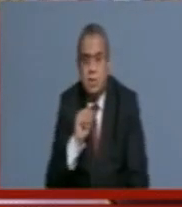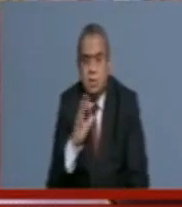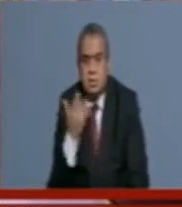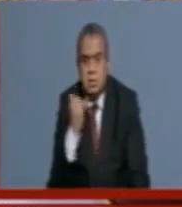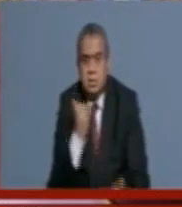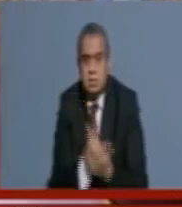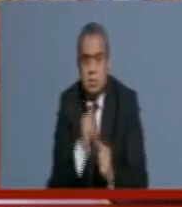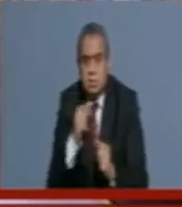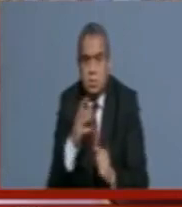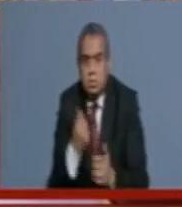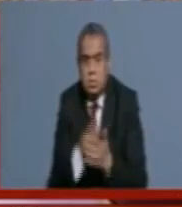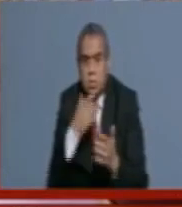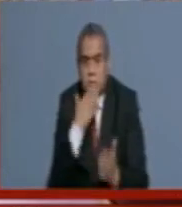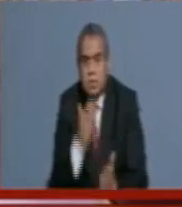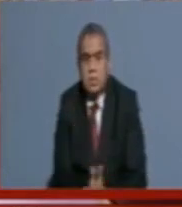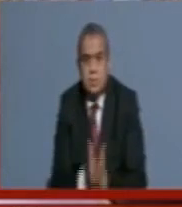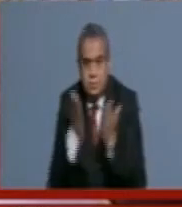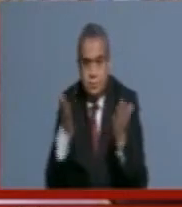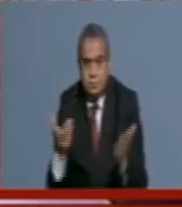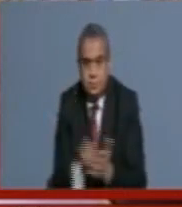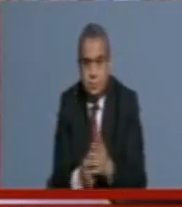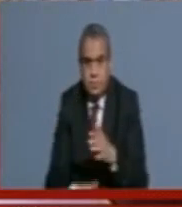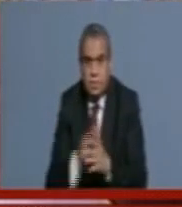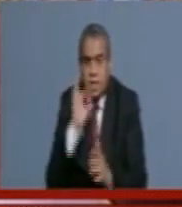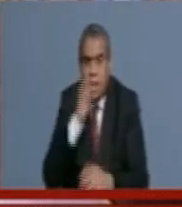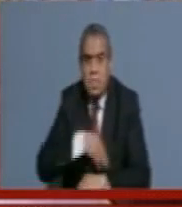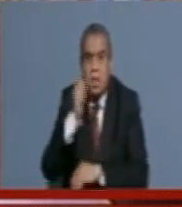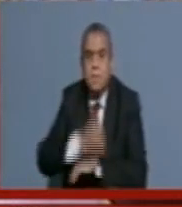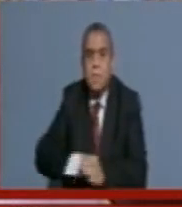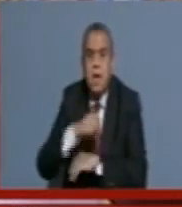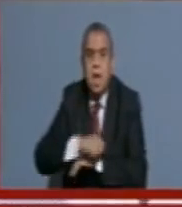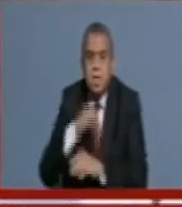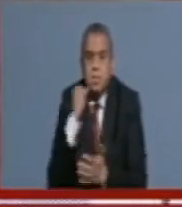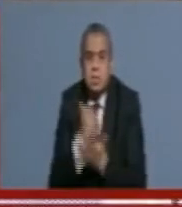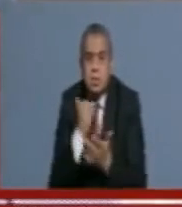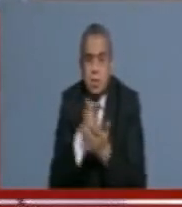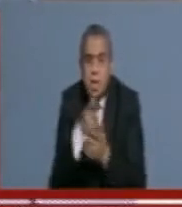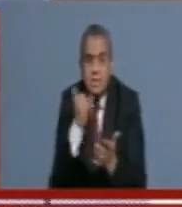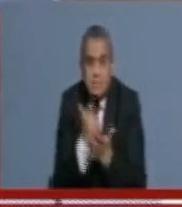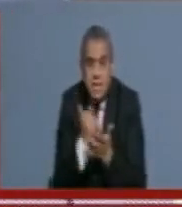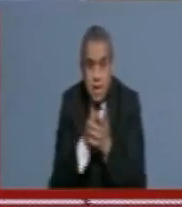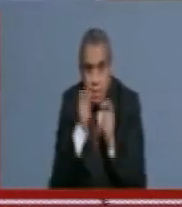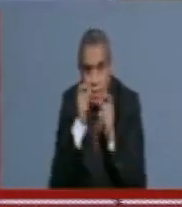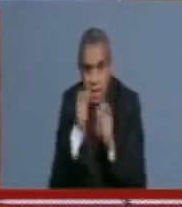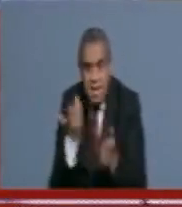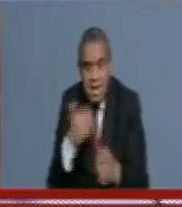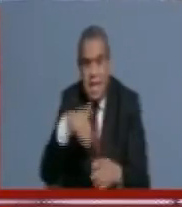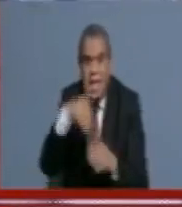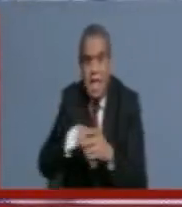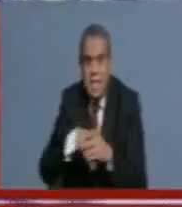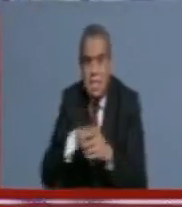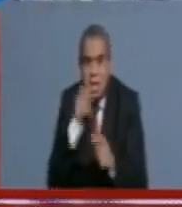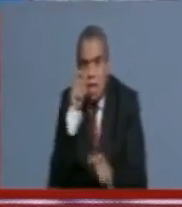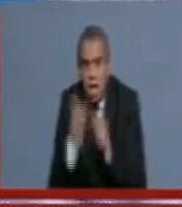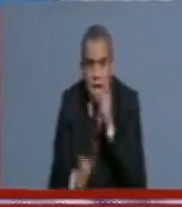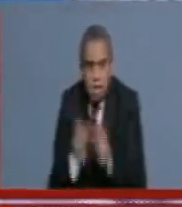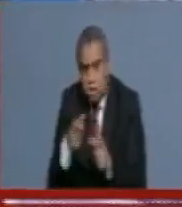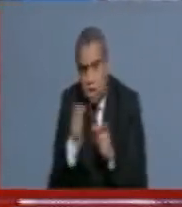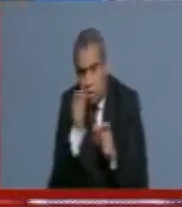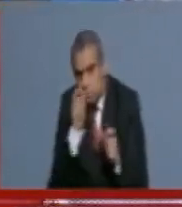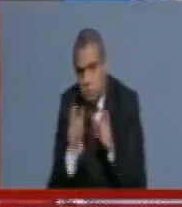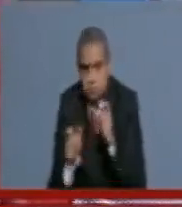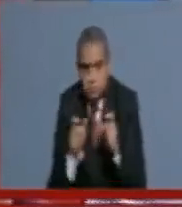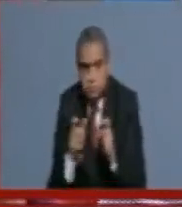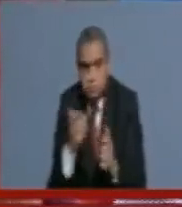انا بعرضه ده ان انا عايز اشراف قضائي، وبرده الاشراف القضائي ده ضمانه للناخب، ومش عايز اعرض منصب